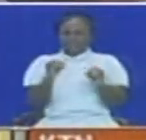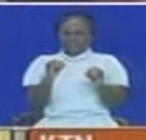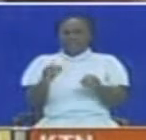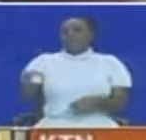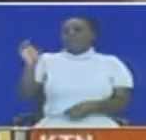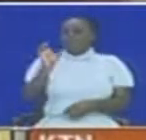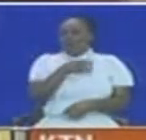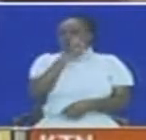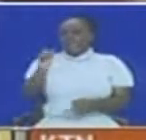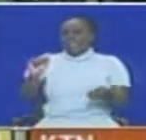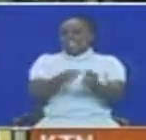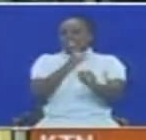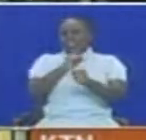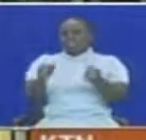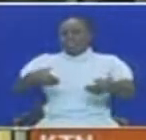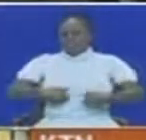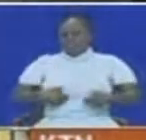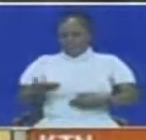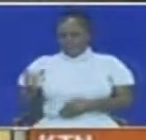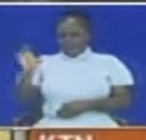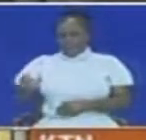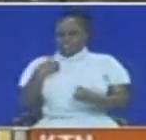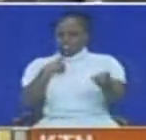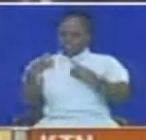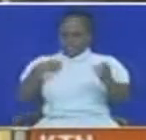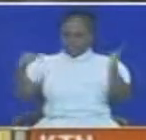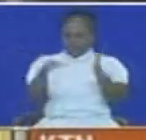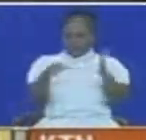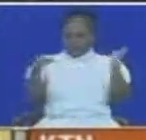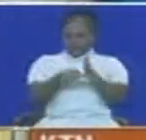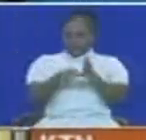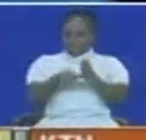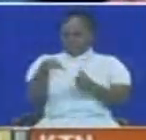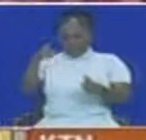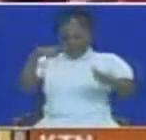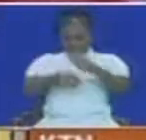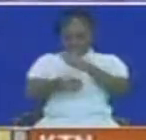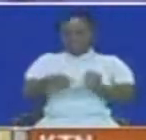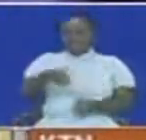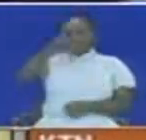wa vijana kwa soko hapa. Wanazungumzia masaibu ya baadhi yao kujitosa kwenye ulevi.